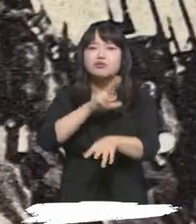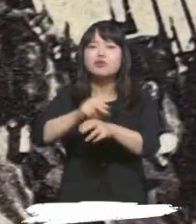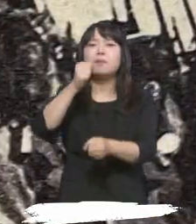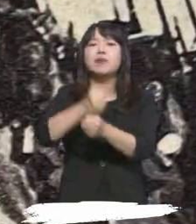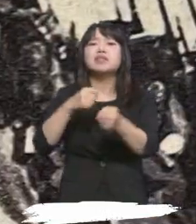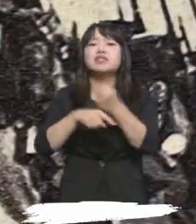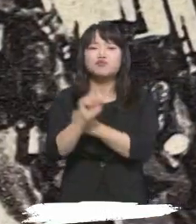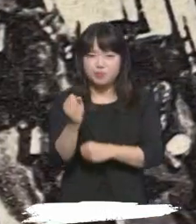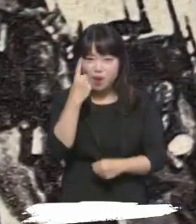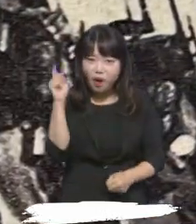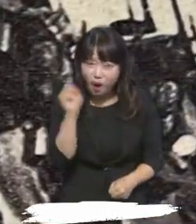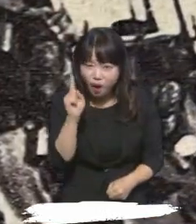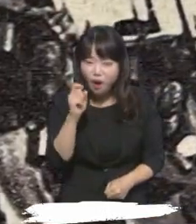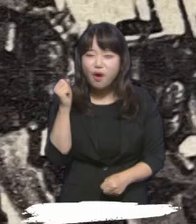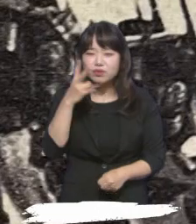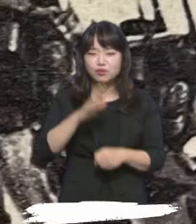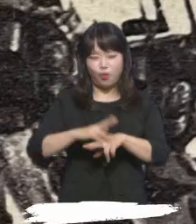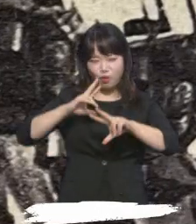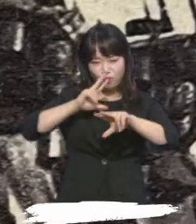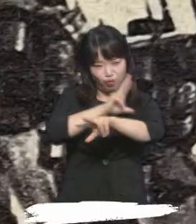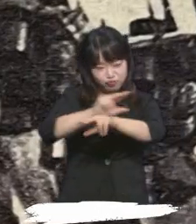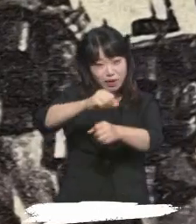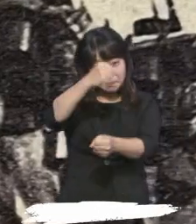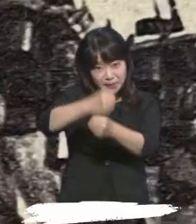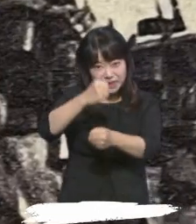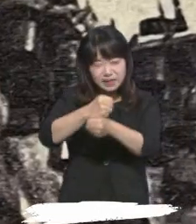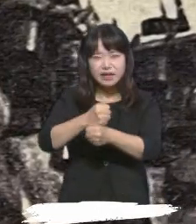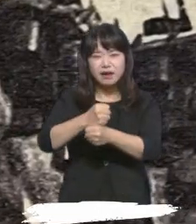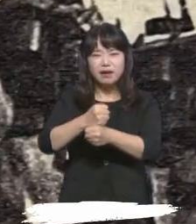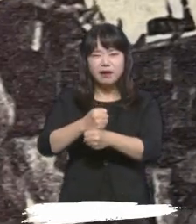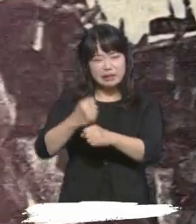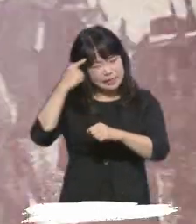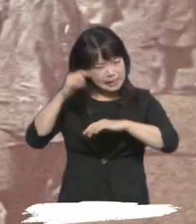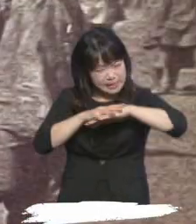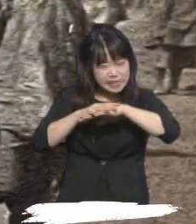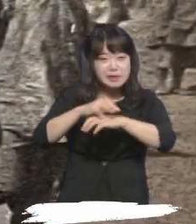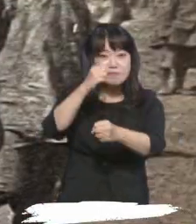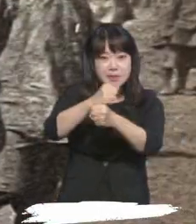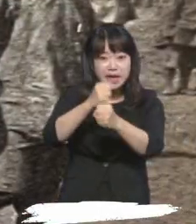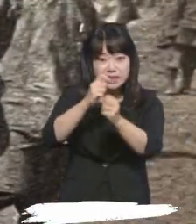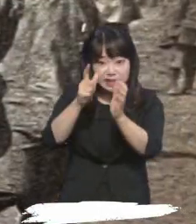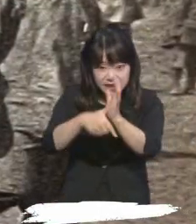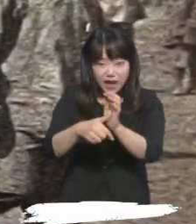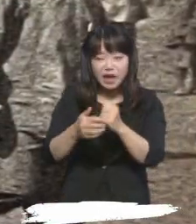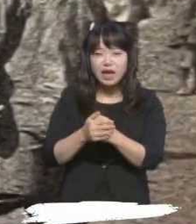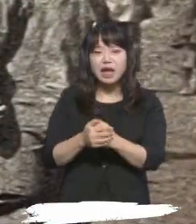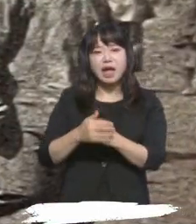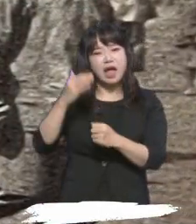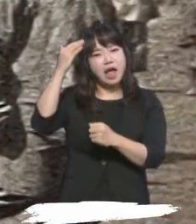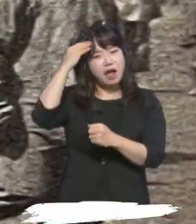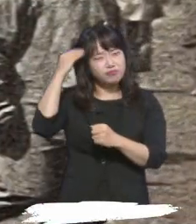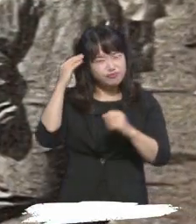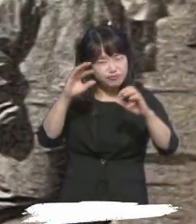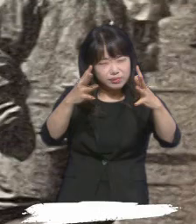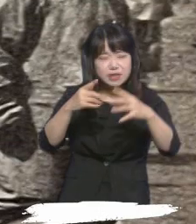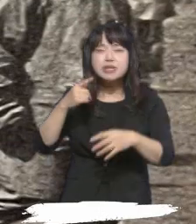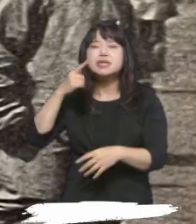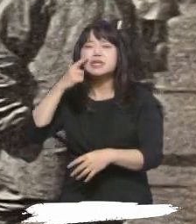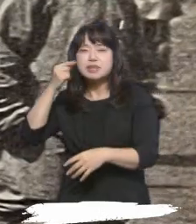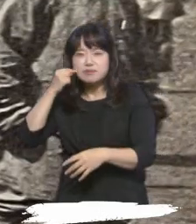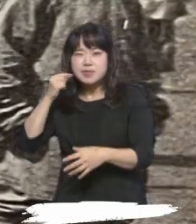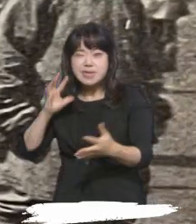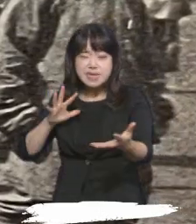그 철도 부설권을 둘러싼 경쟁이 얼마나 이 시기에 제국주의자들 사이에 가장